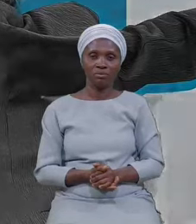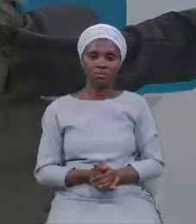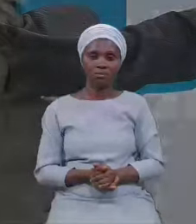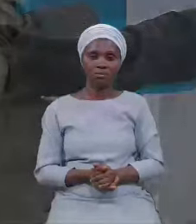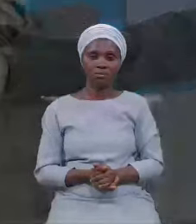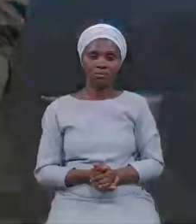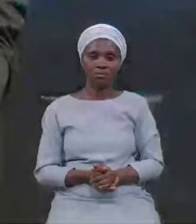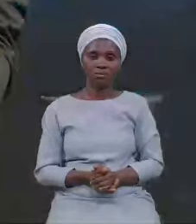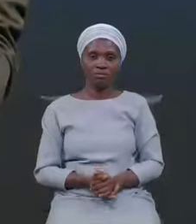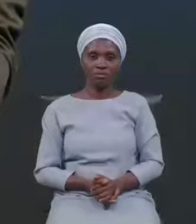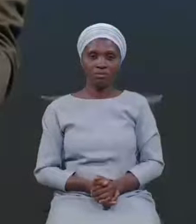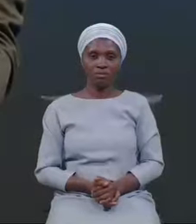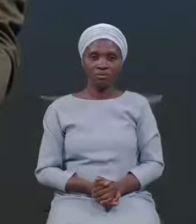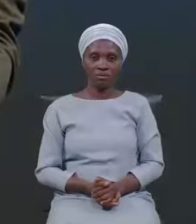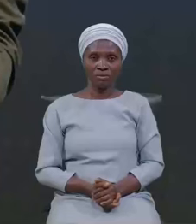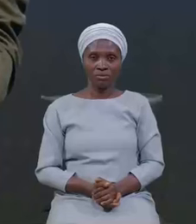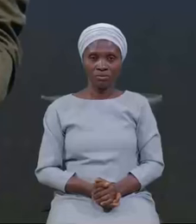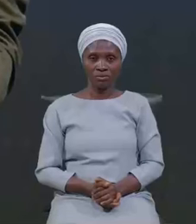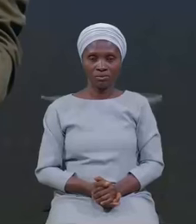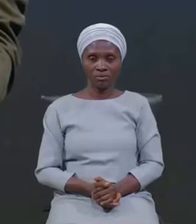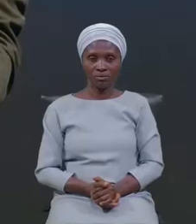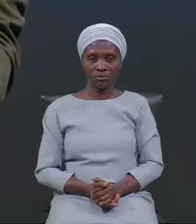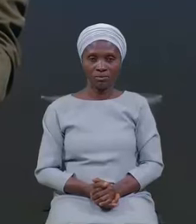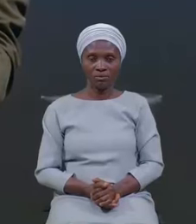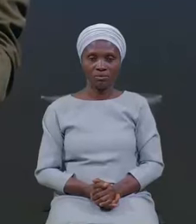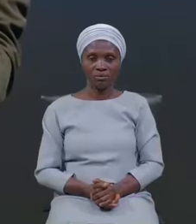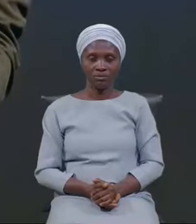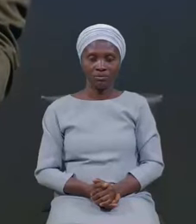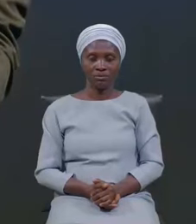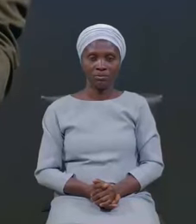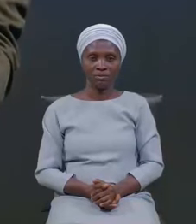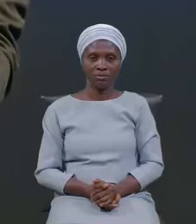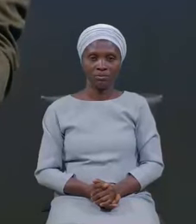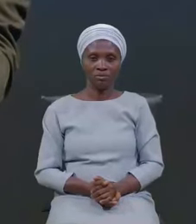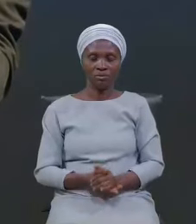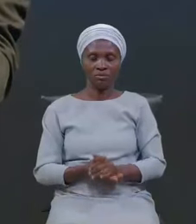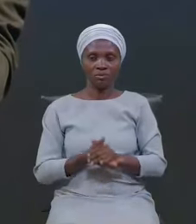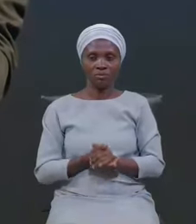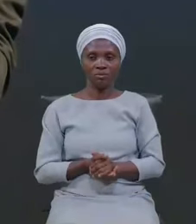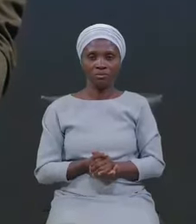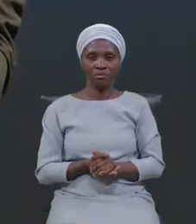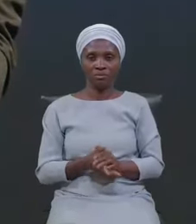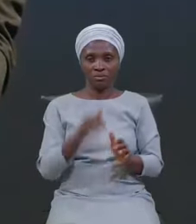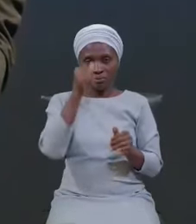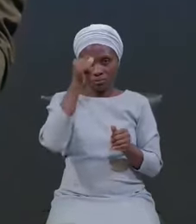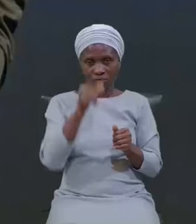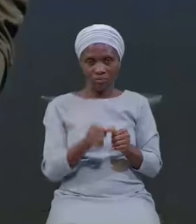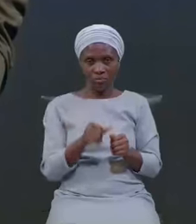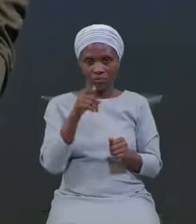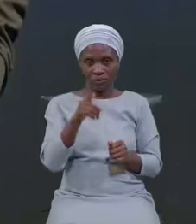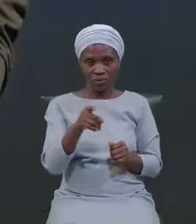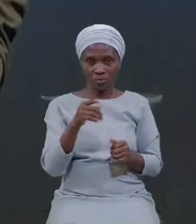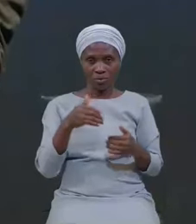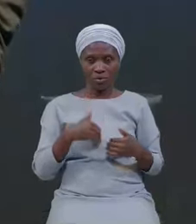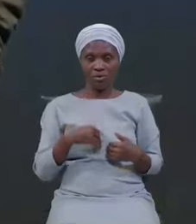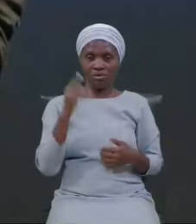Nous attendons que la pluie de bénédictions, de miracles ne commence à tomber. Je suis